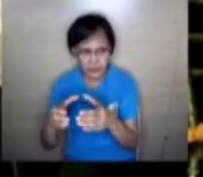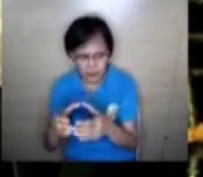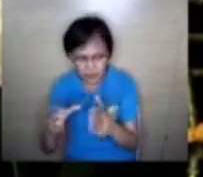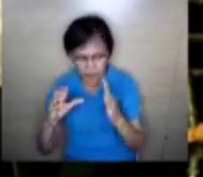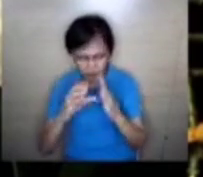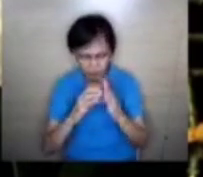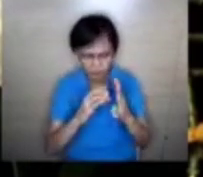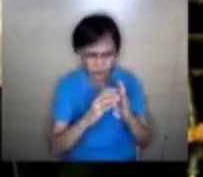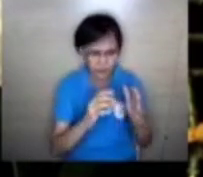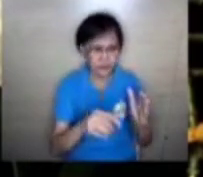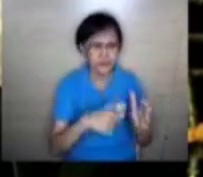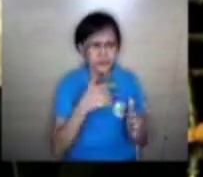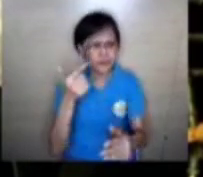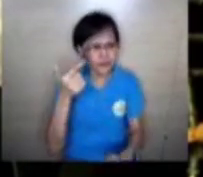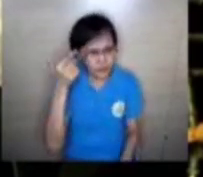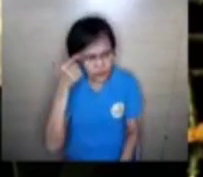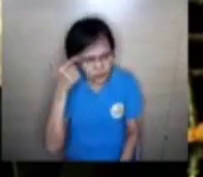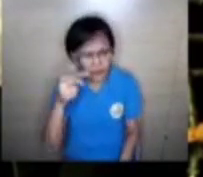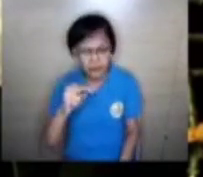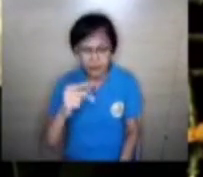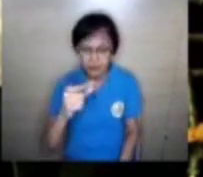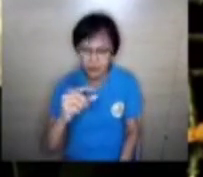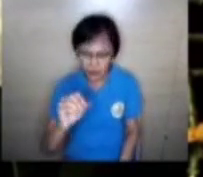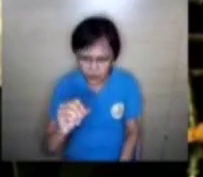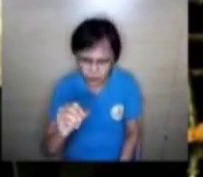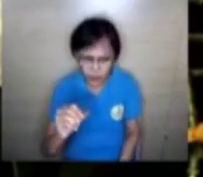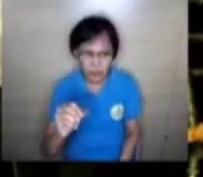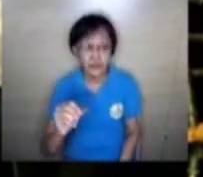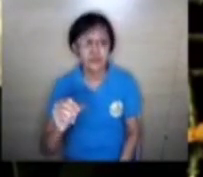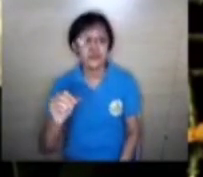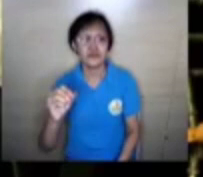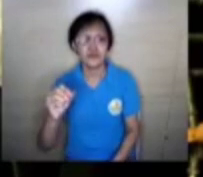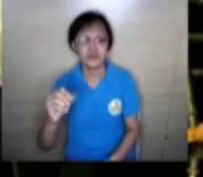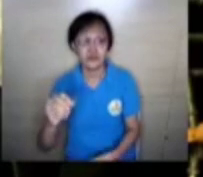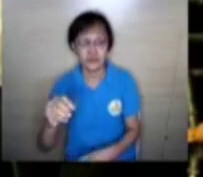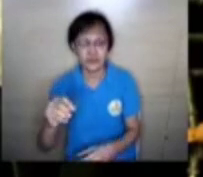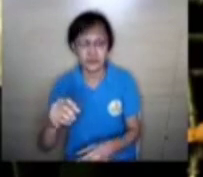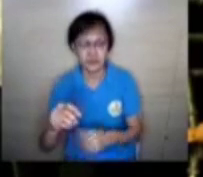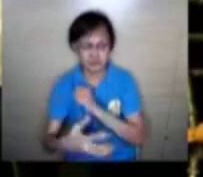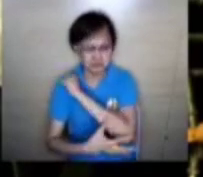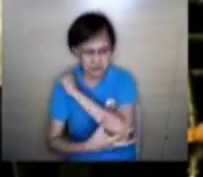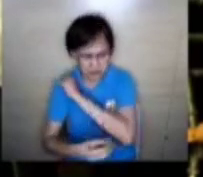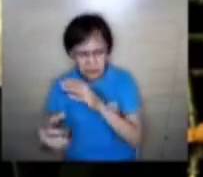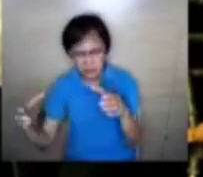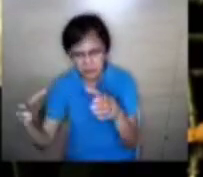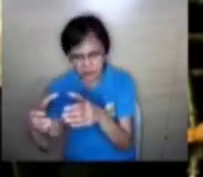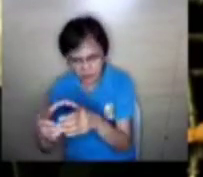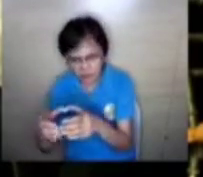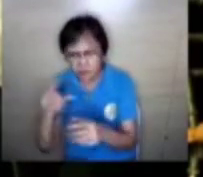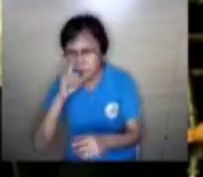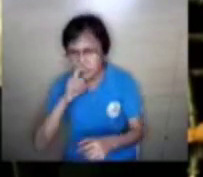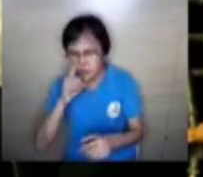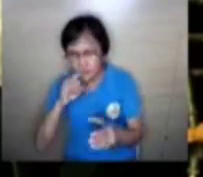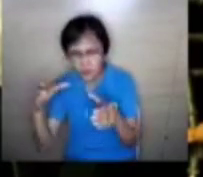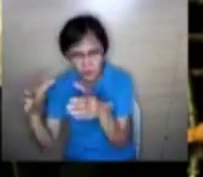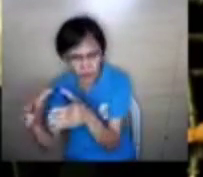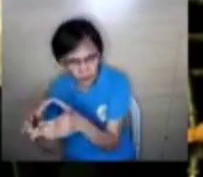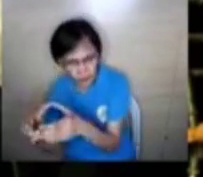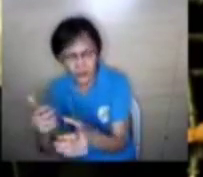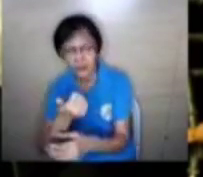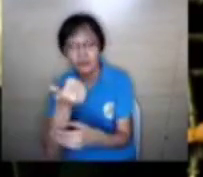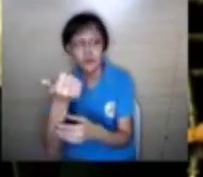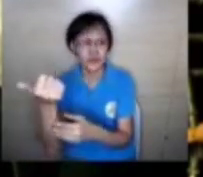Council. May mga NGO, Homeowners Association, Urban Poor, Seniors at iba pa.